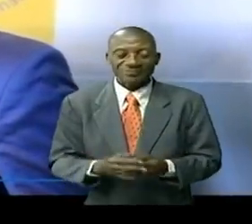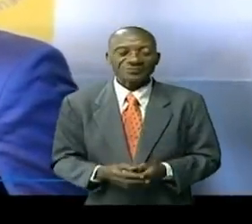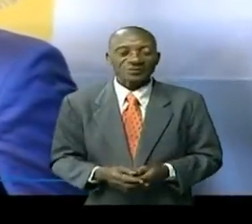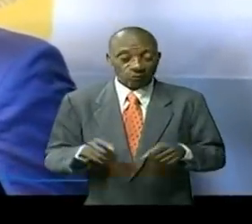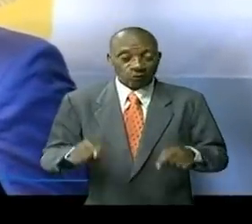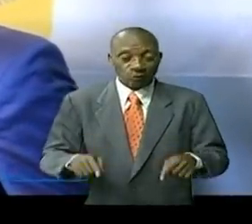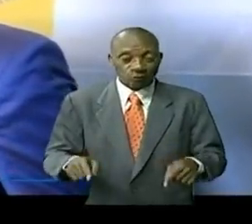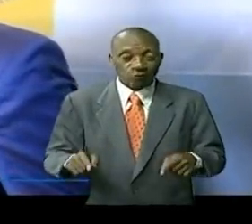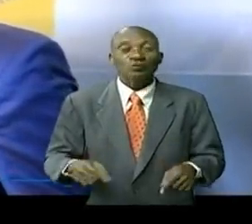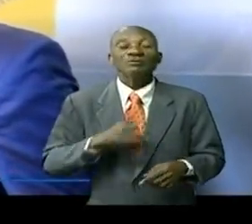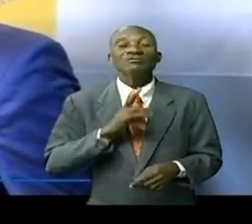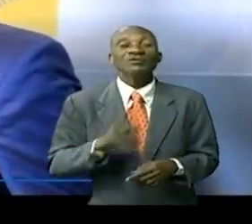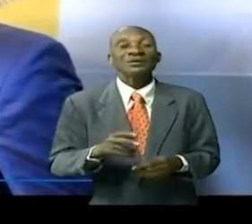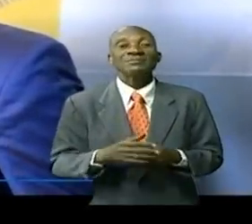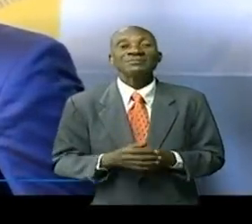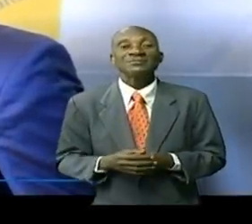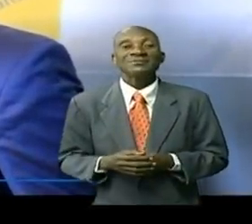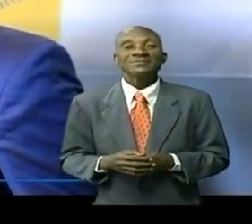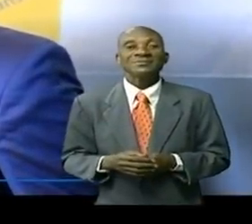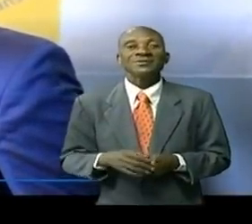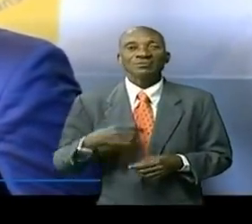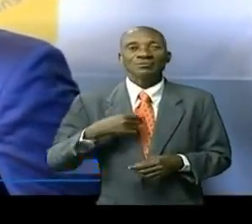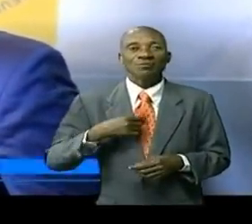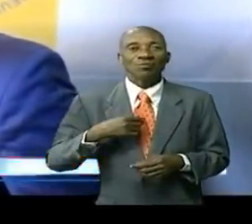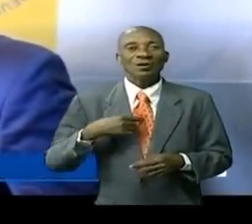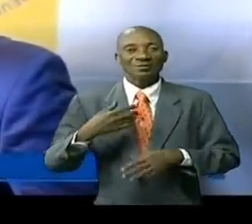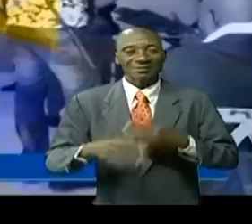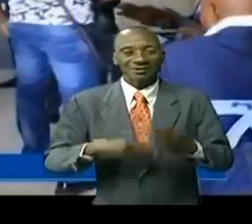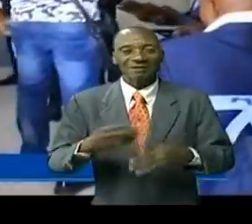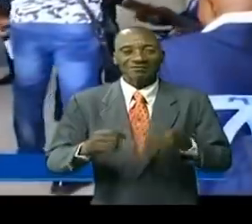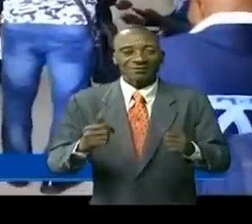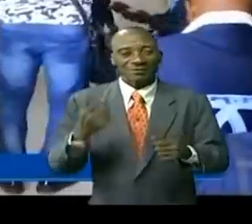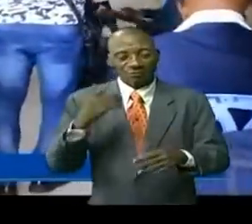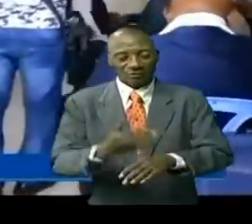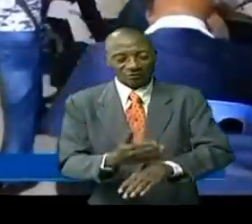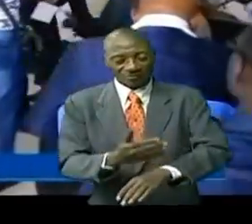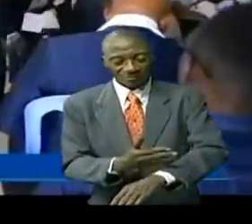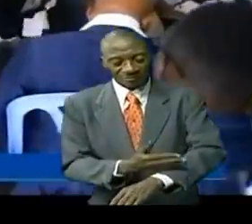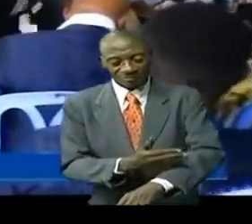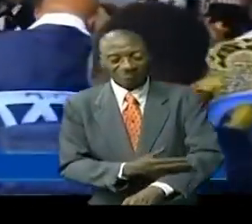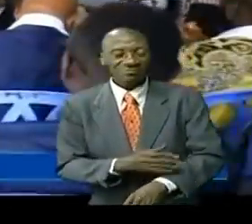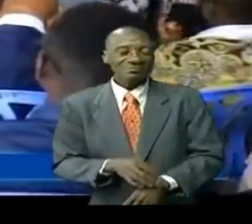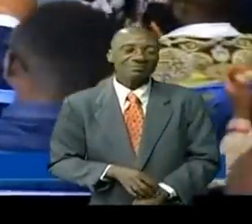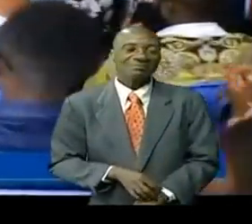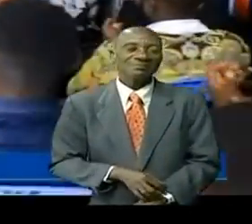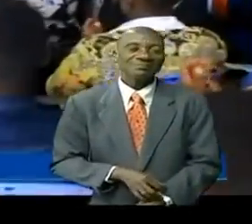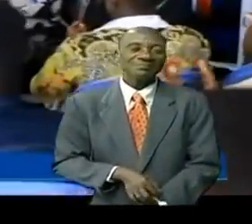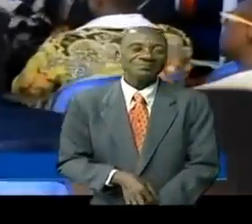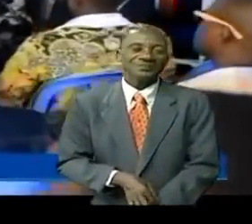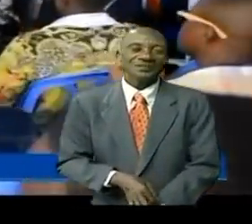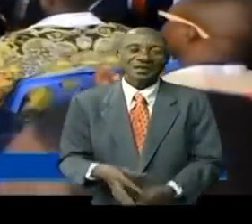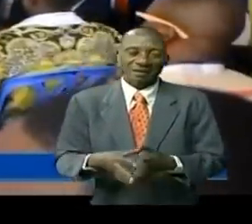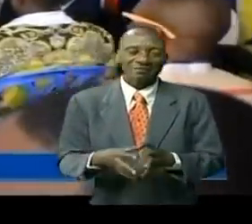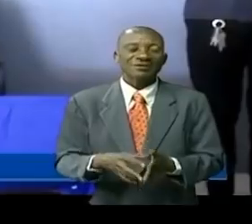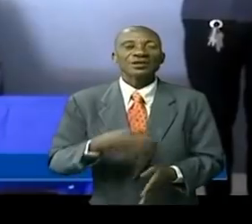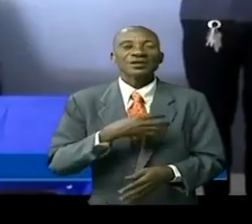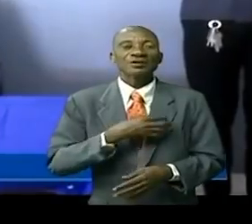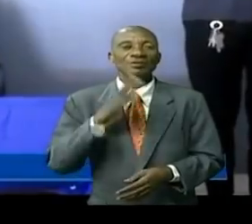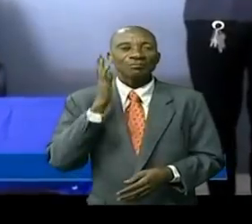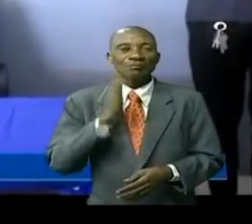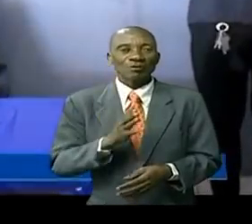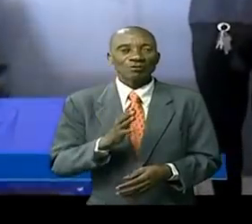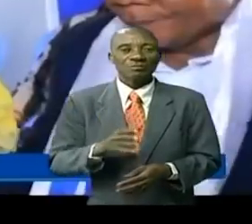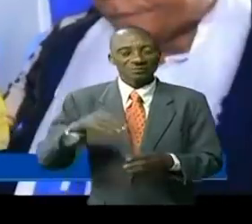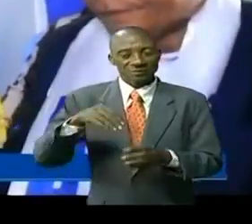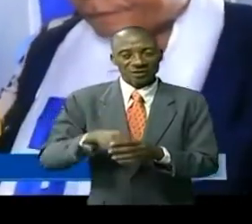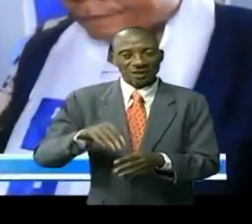effectivement, je suis en train de faire un pas vers ma population. Encourager les bonnes volontés, c'est tout le siège de son parti,